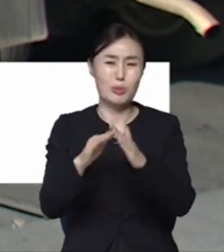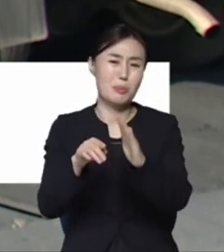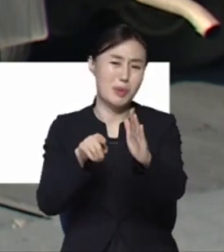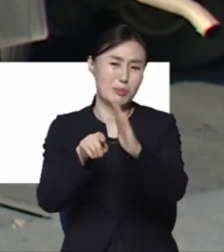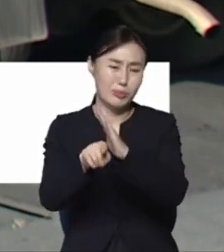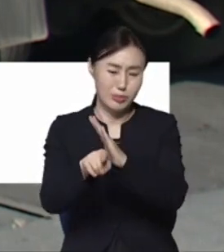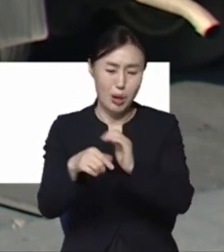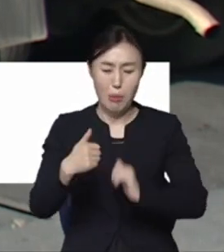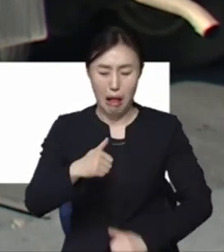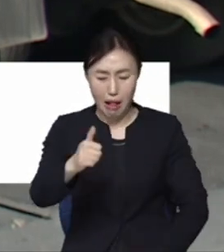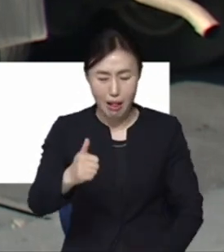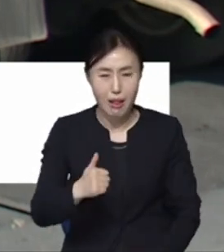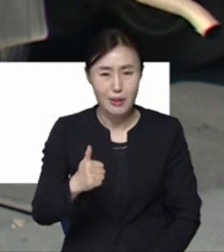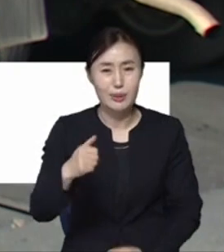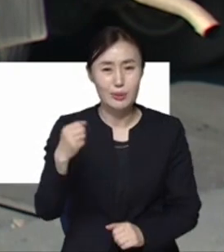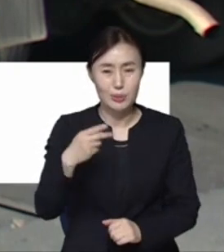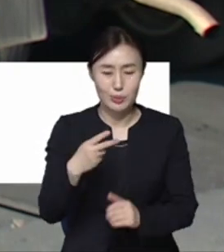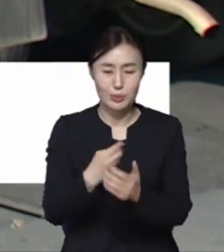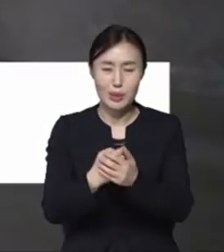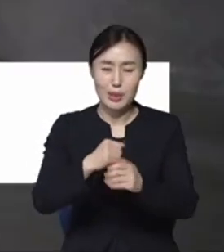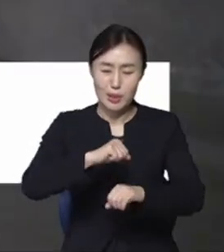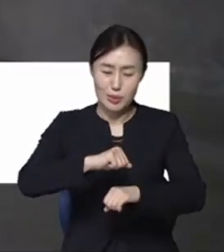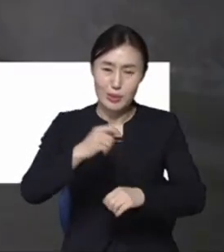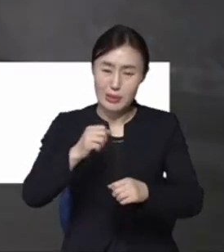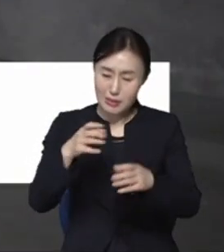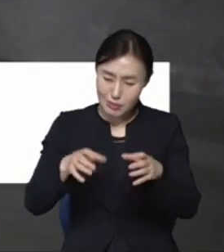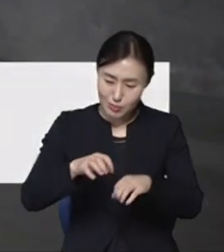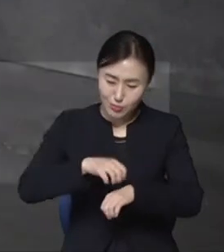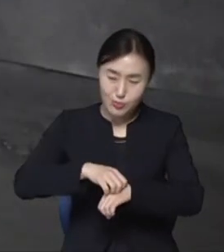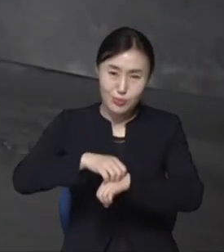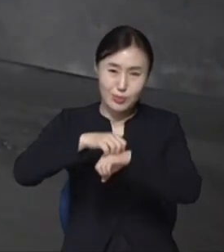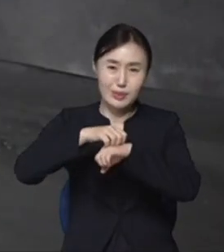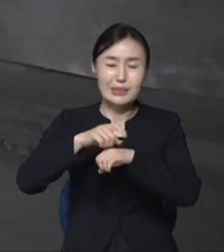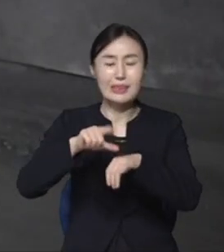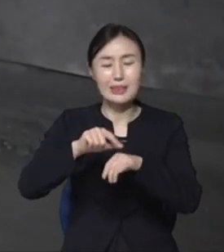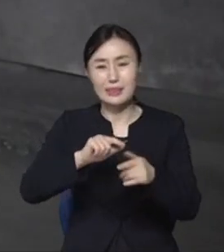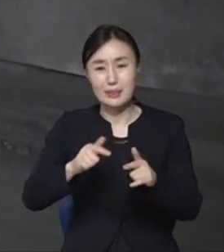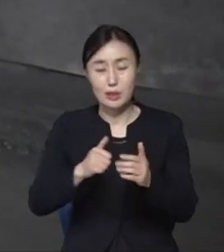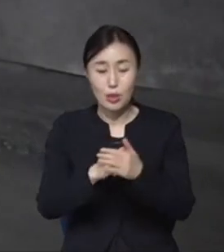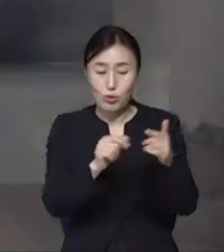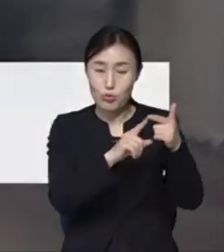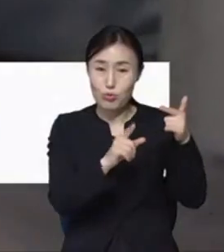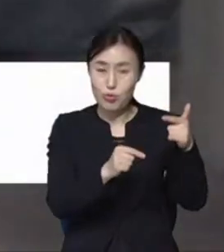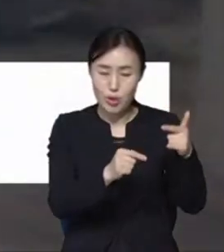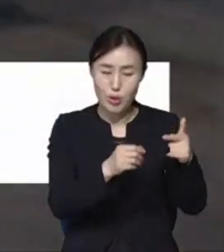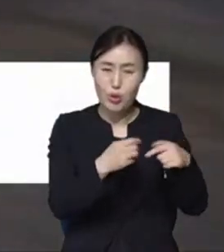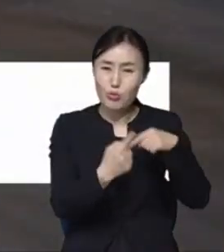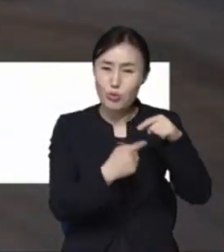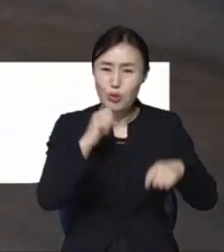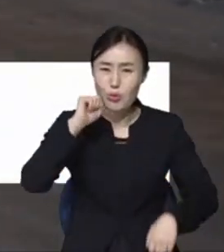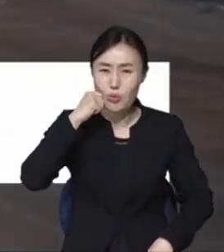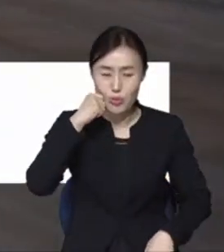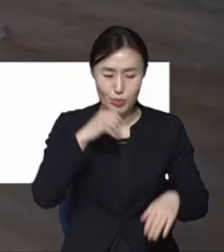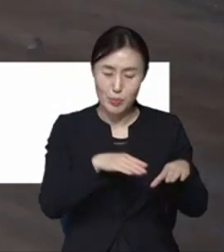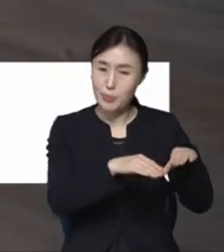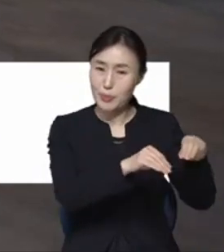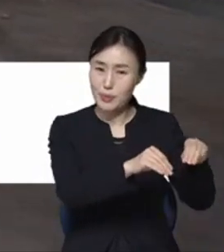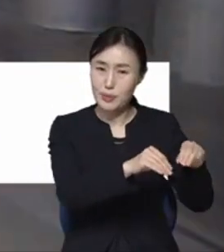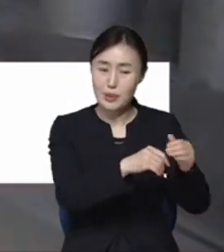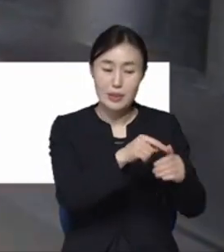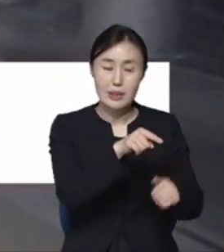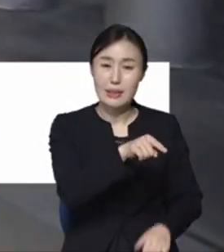왔다 갔다 또 거기서 실린 시간. 지난 6월 경영난으로 폐업했던 광주 전남 유일의 연탄 생산